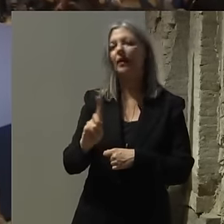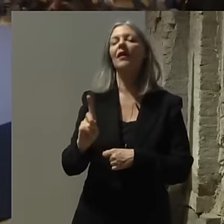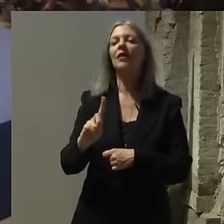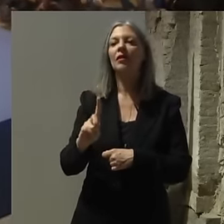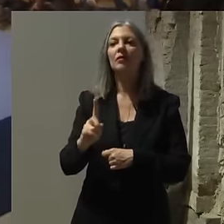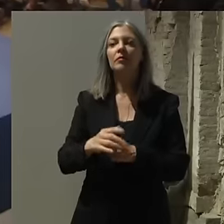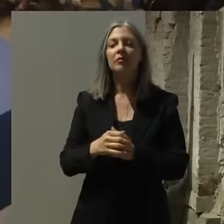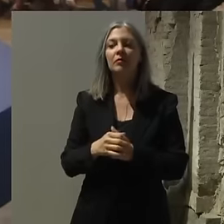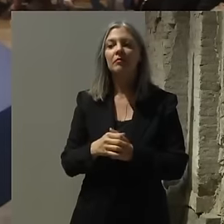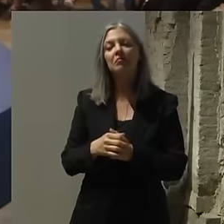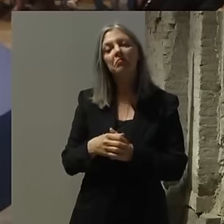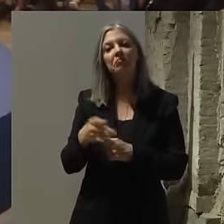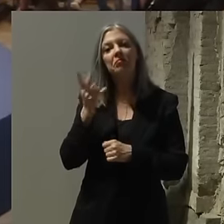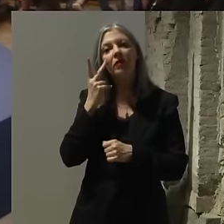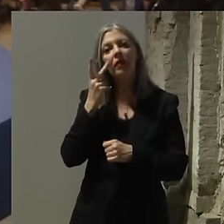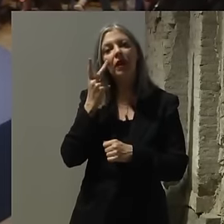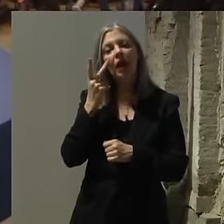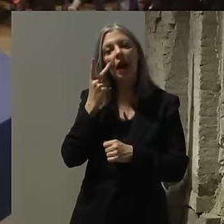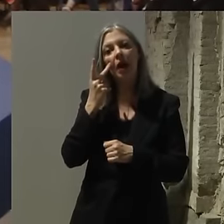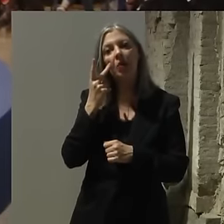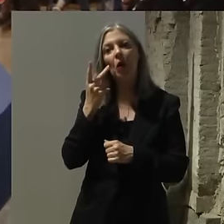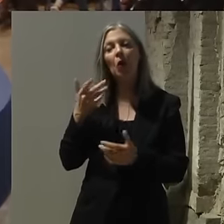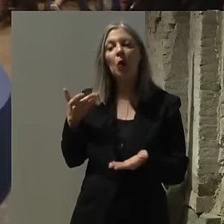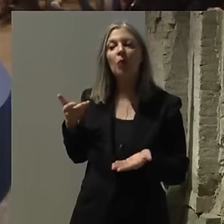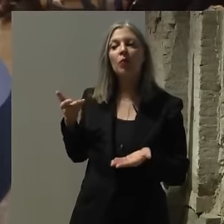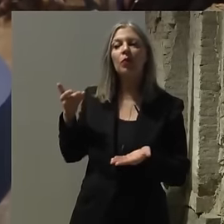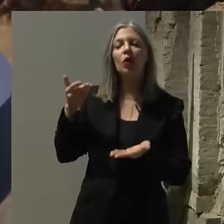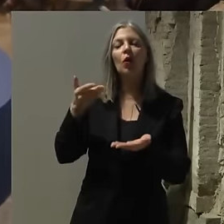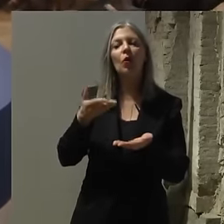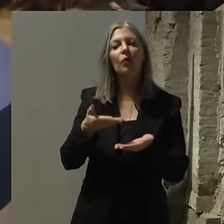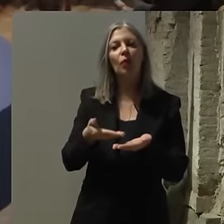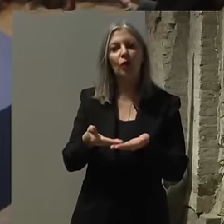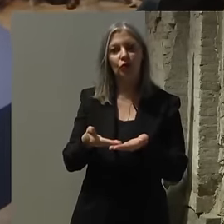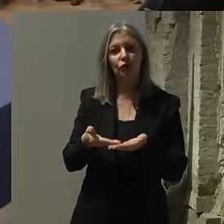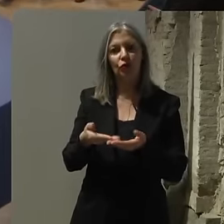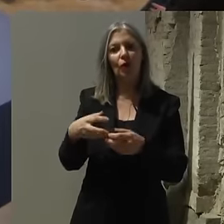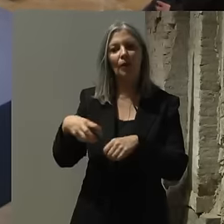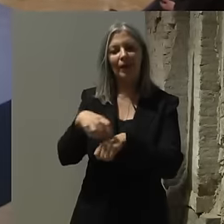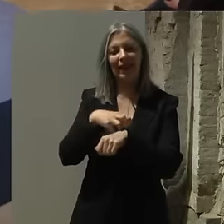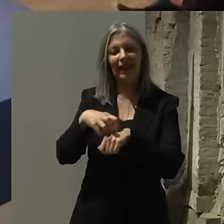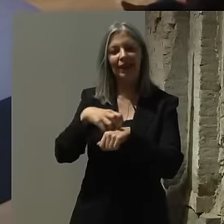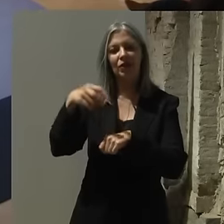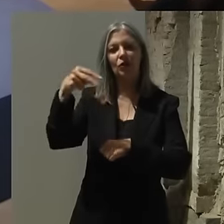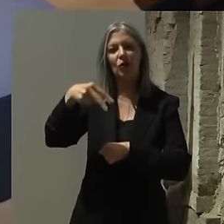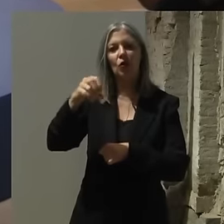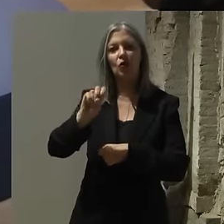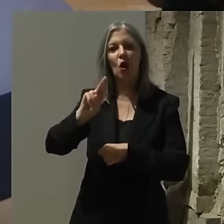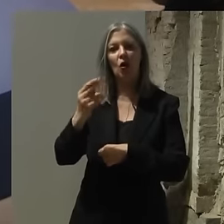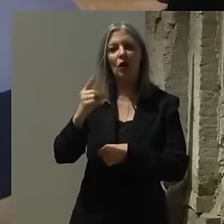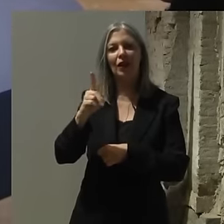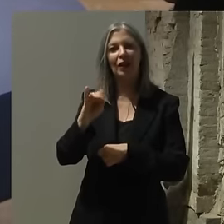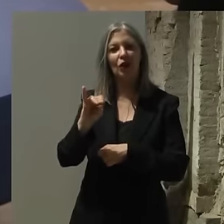vedremo se la proposta che il ministro Nordio ha avanzato della commissione di